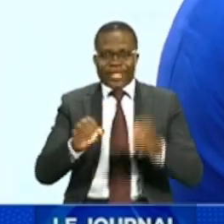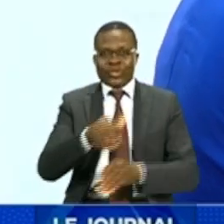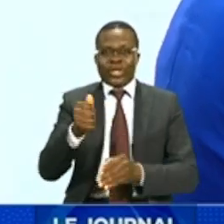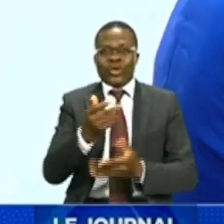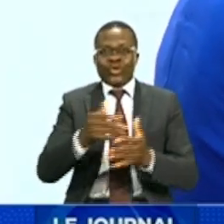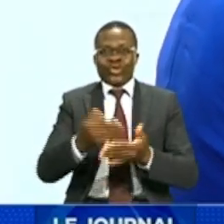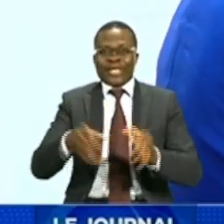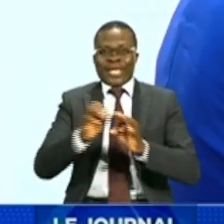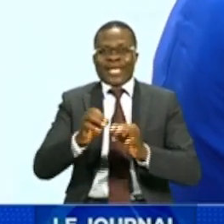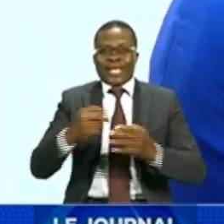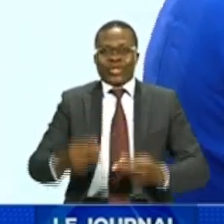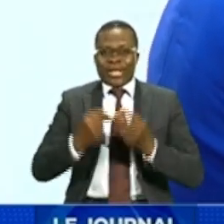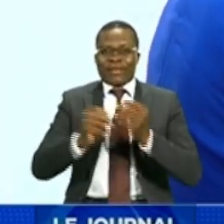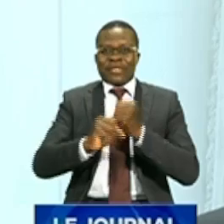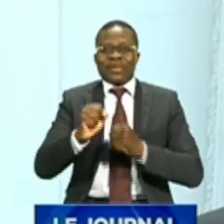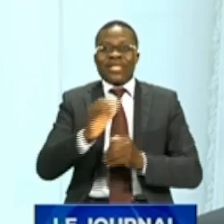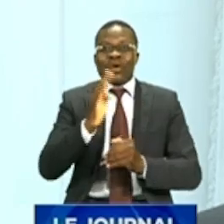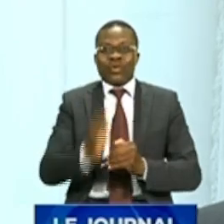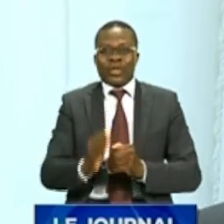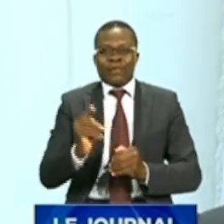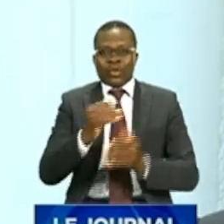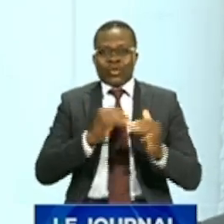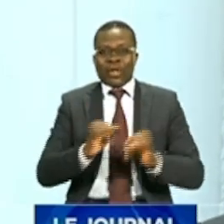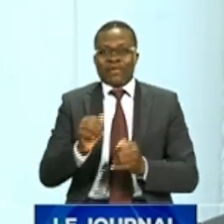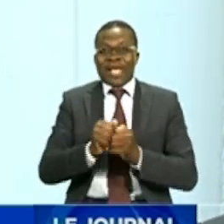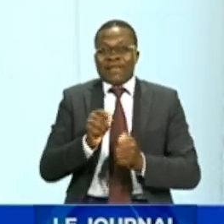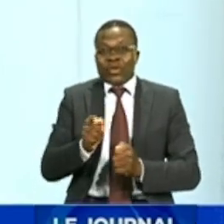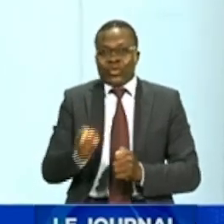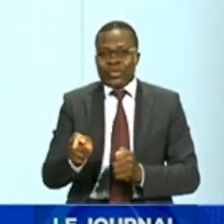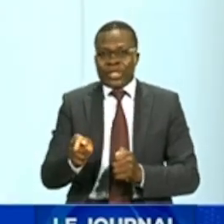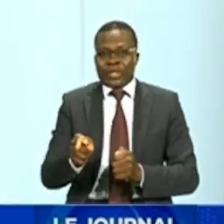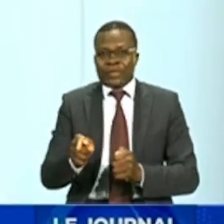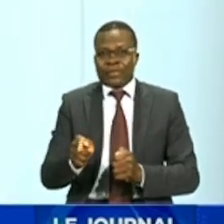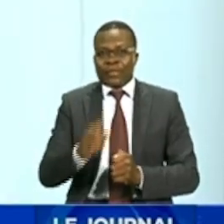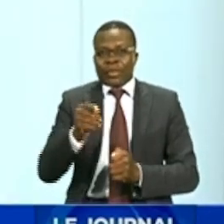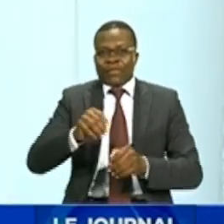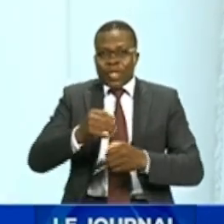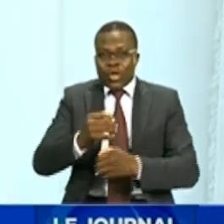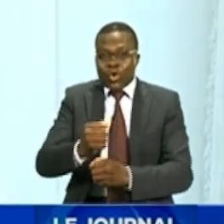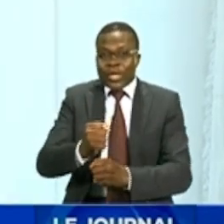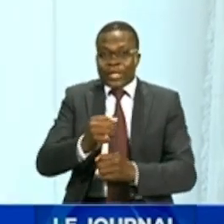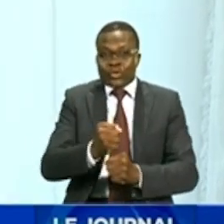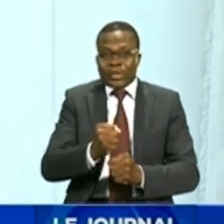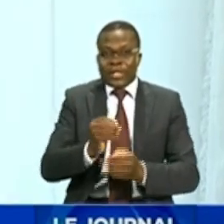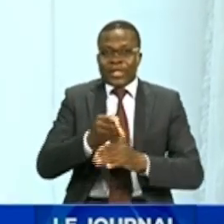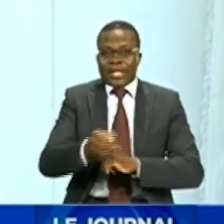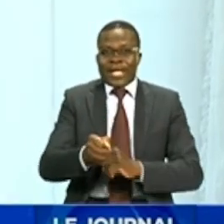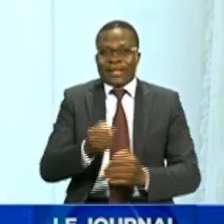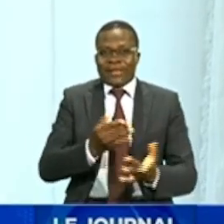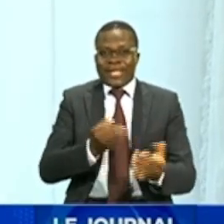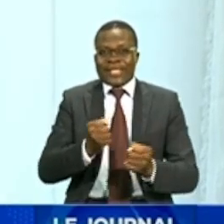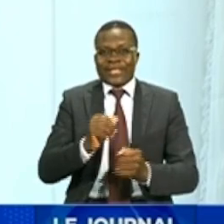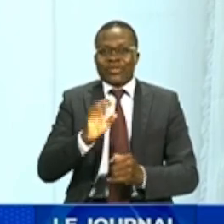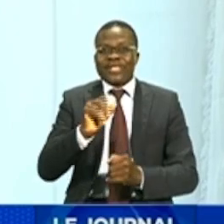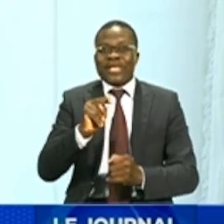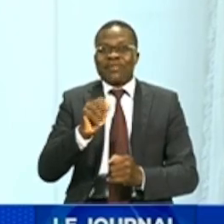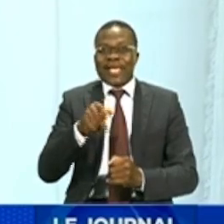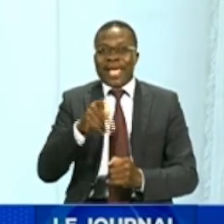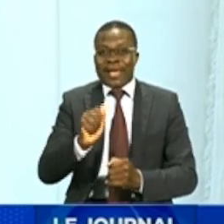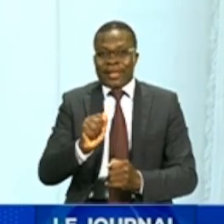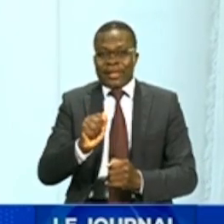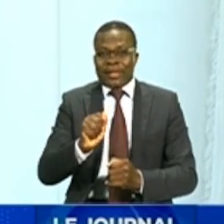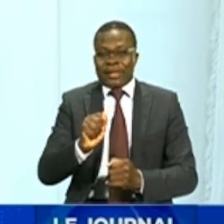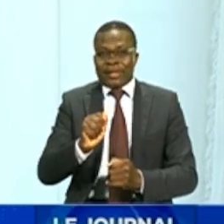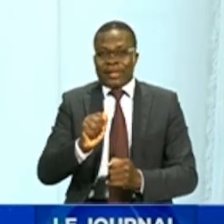clés de la vie des médias au Bénin. Nous avons fait avec lui un état des lieux à travers les attentes du CNPA